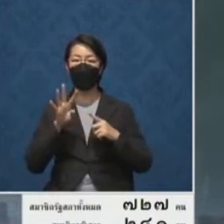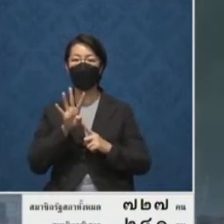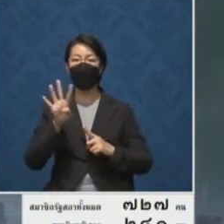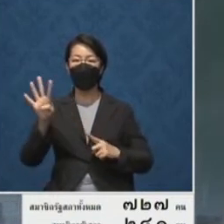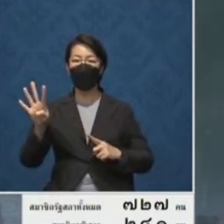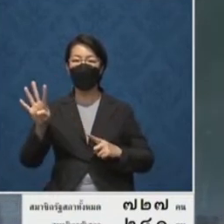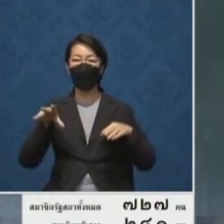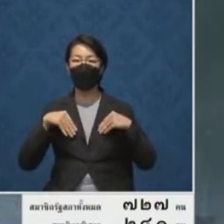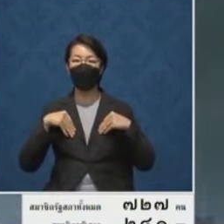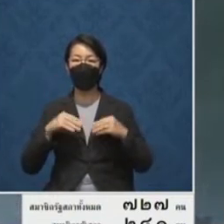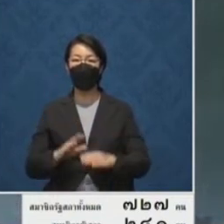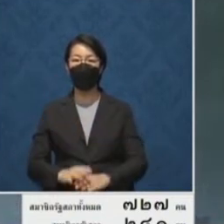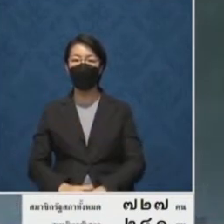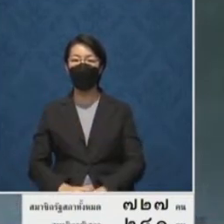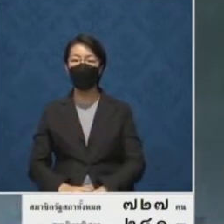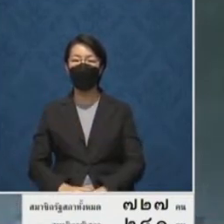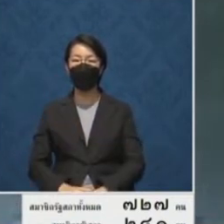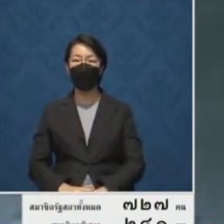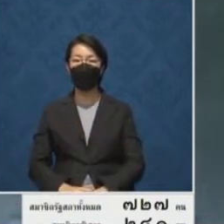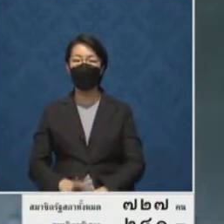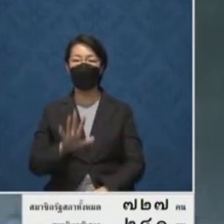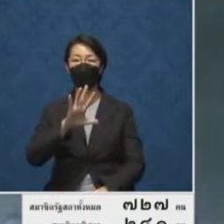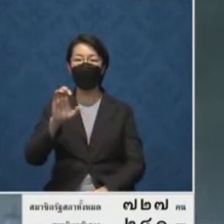รับหลักการ4รับหลักการ